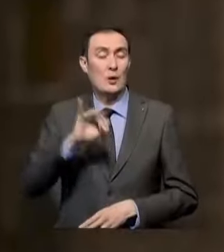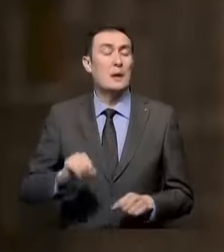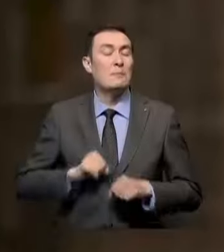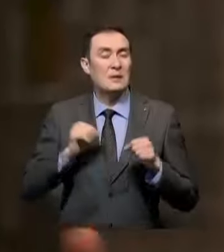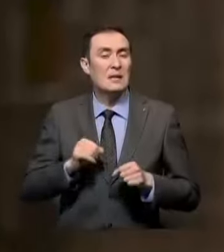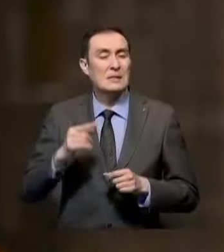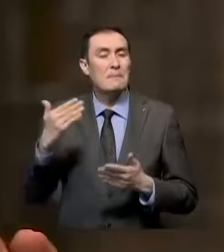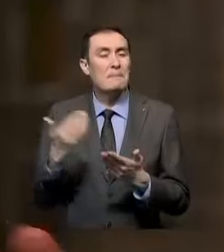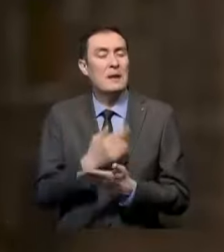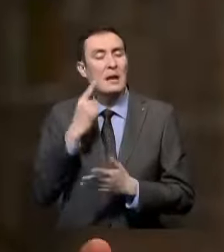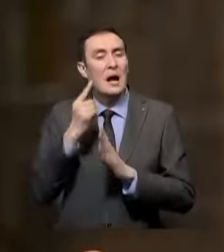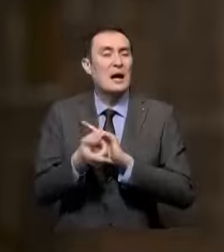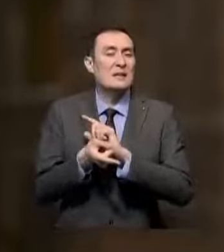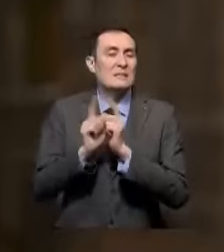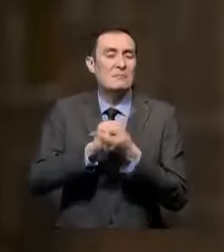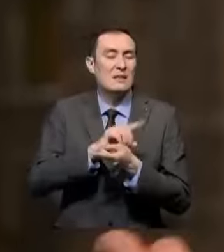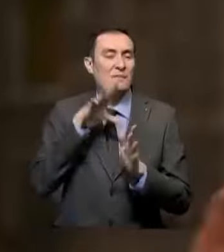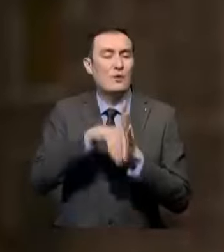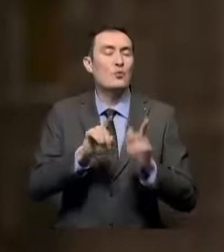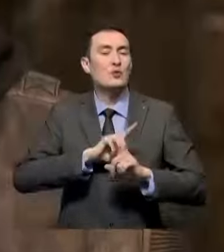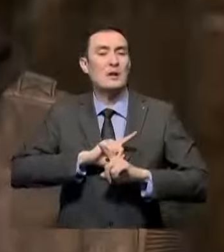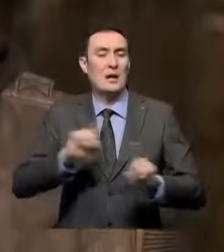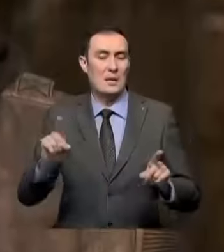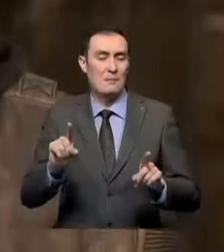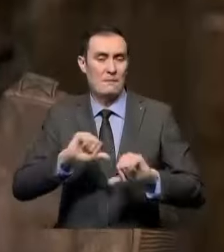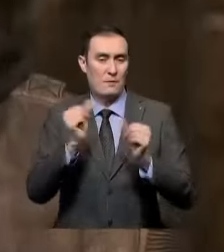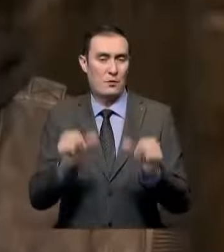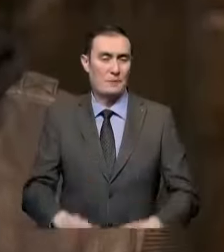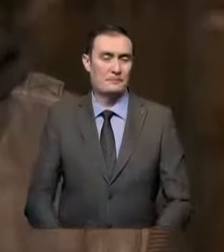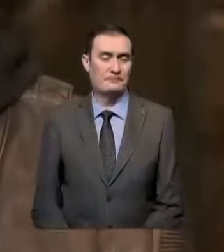пытаются переосмыслить ее в своем уникальном ключе.